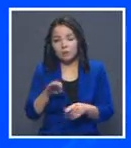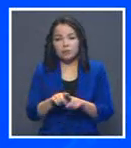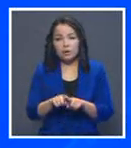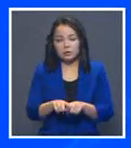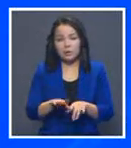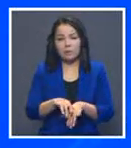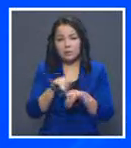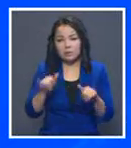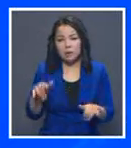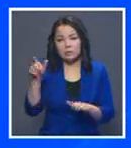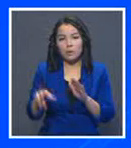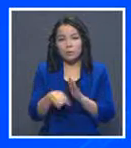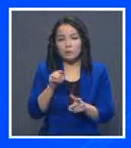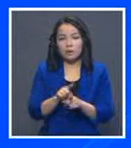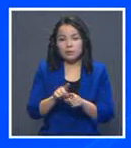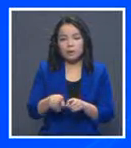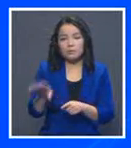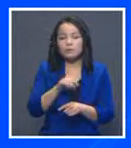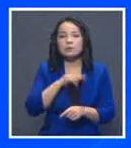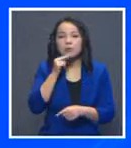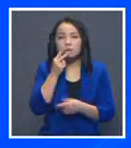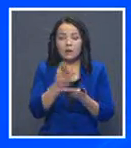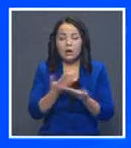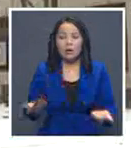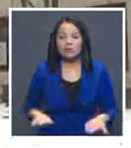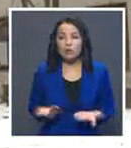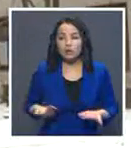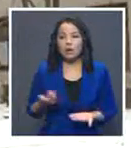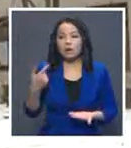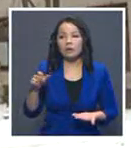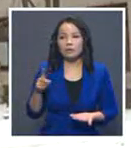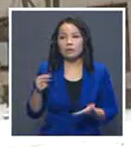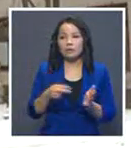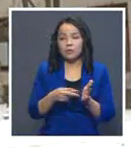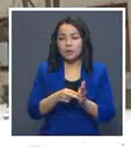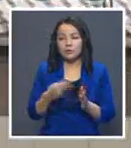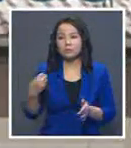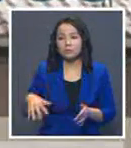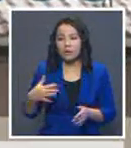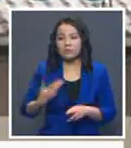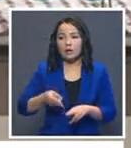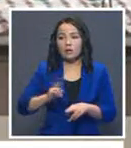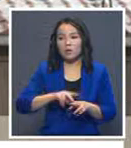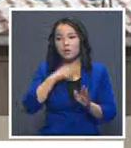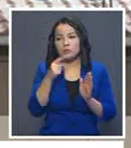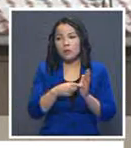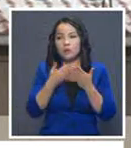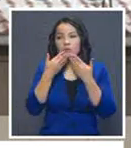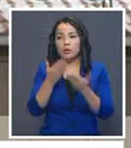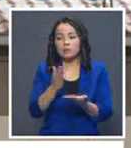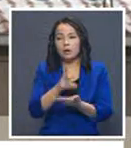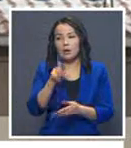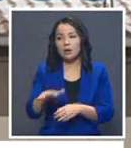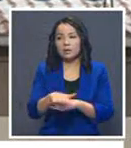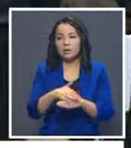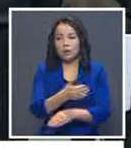мәжіліс депутаттарының назарынан да тыс қалмады. Тұрғындар тарапынан газ бағасының қымбаттауына қатысты сұрақ жиі қойылатын соң халық